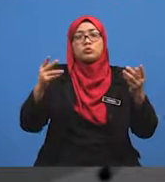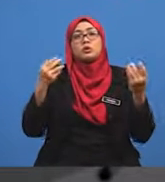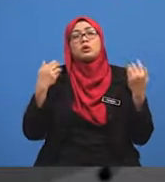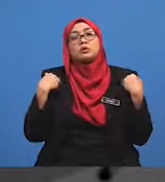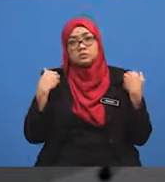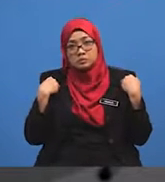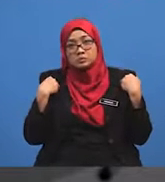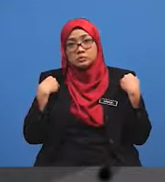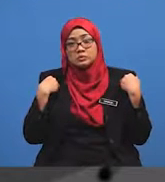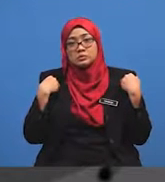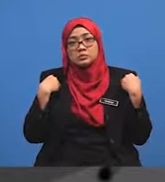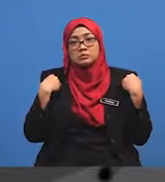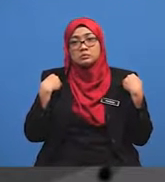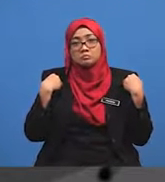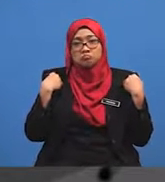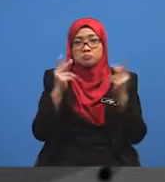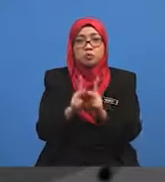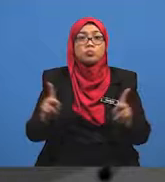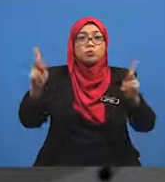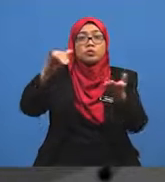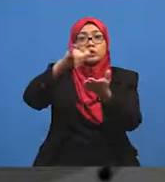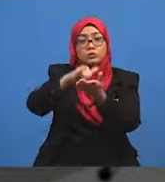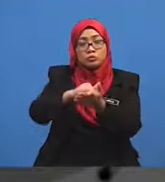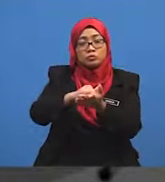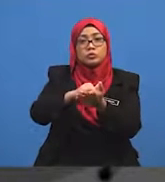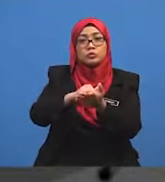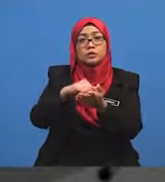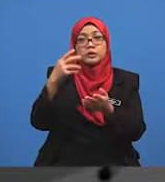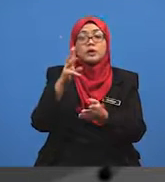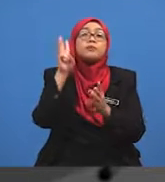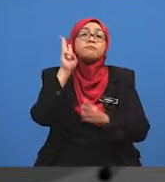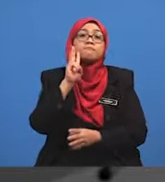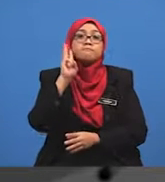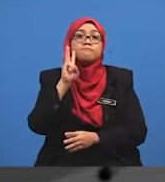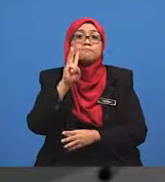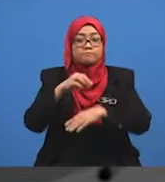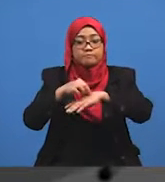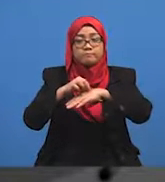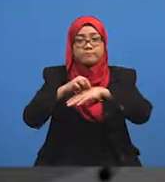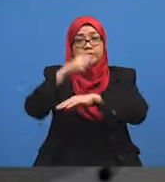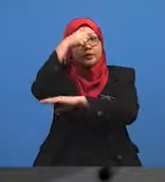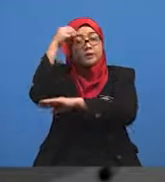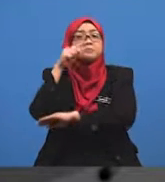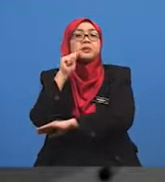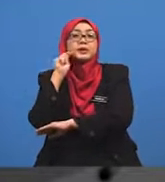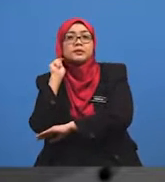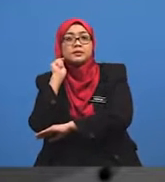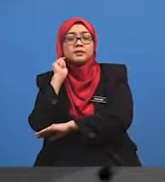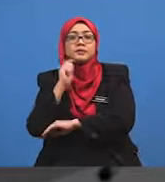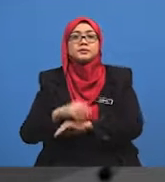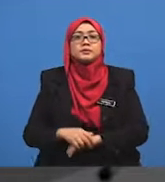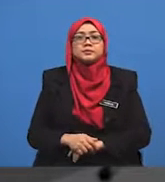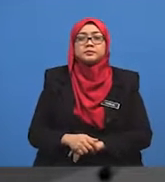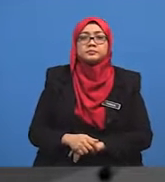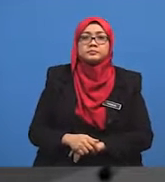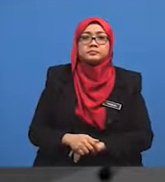khabarkan bahawa kubur tersebut ialah kubur Ummu Mahjan. Rasulullah menegur para sahabat yang tidak memaklumkan